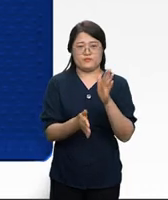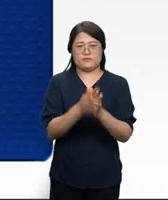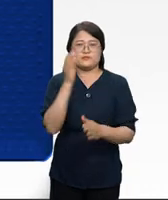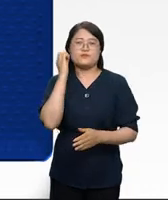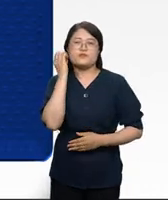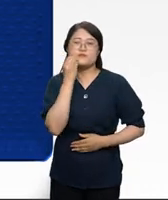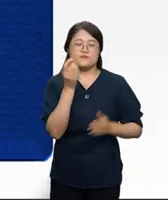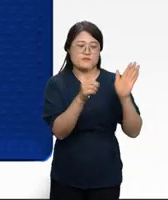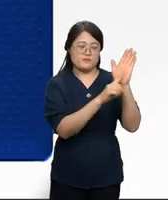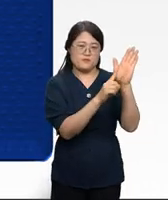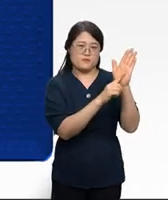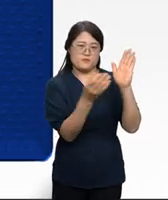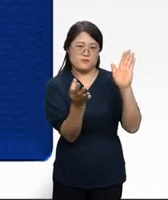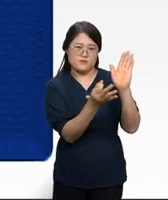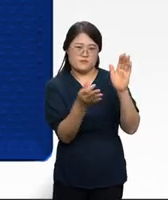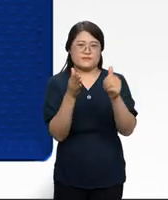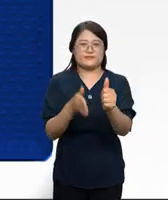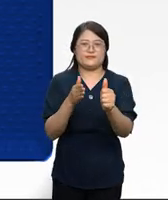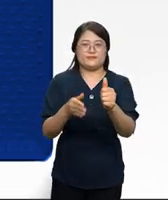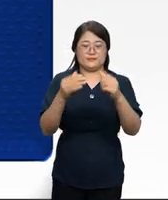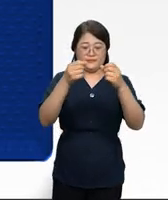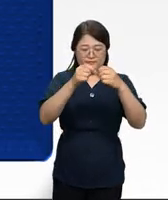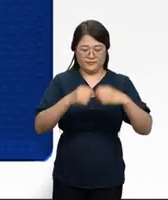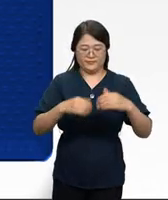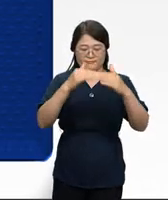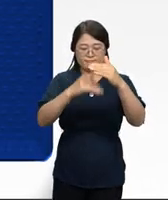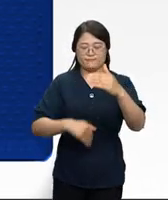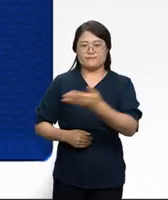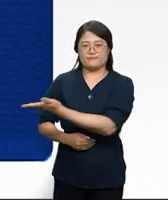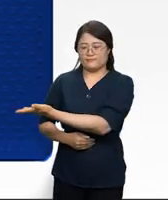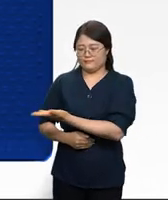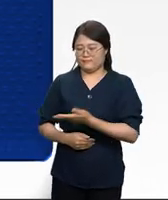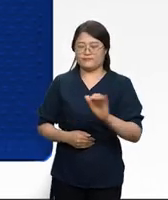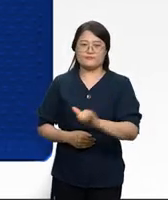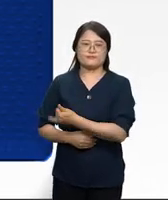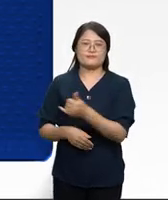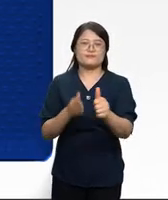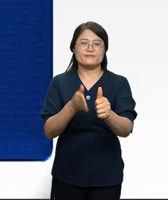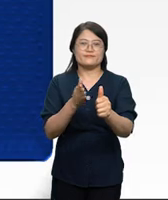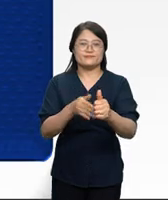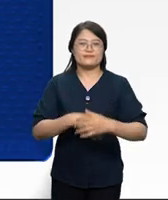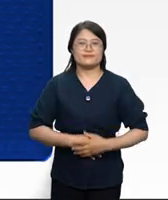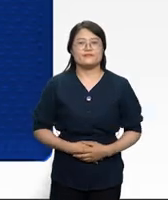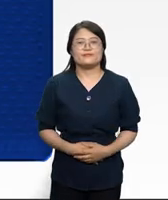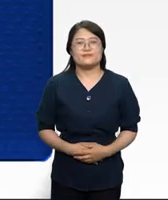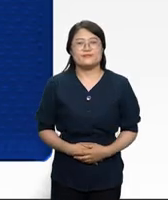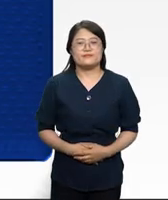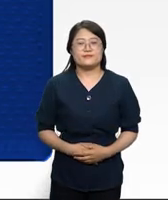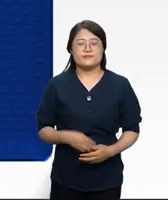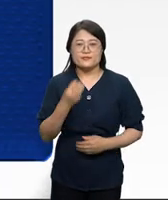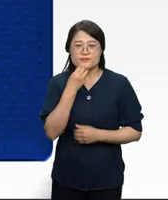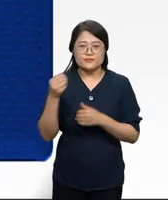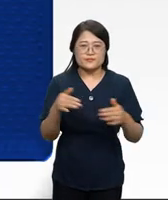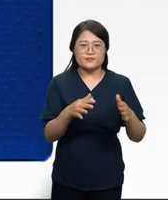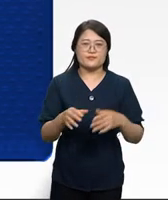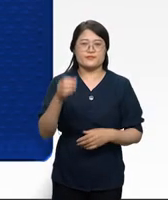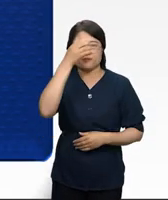고시공고를 참조해 주시고 자세한 사항은 일자리과 청년정책팀으로 문의 주시기 바랍니다.